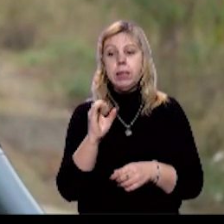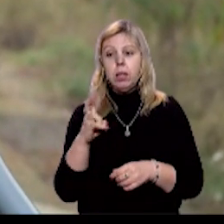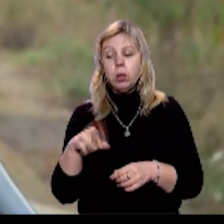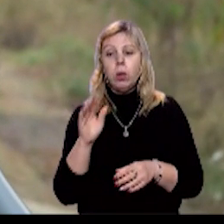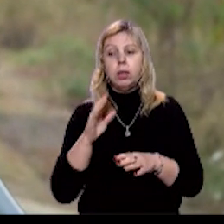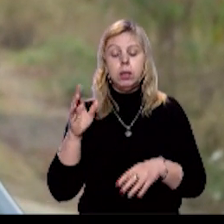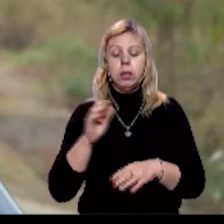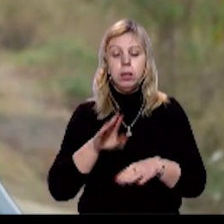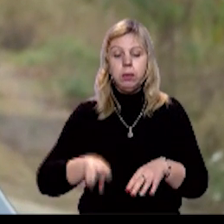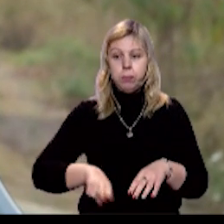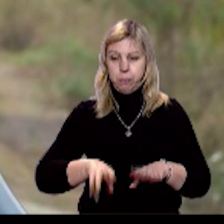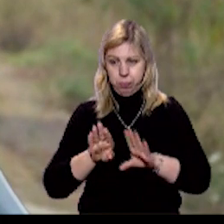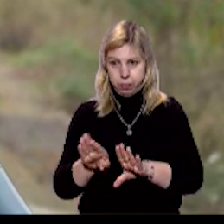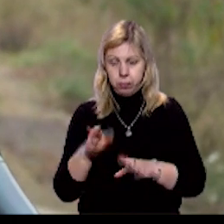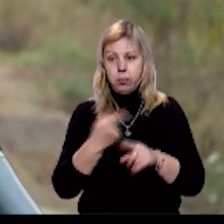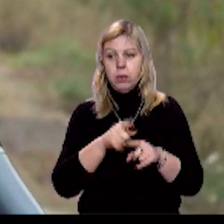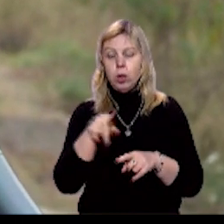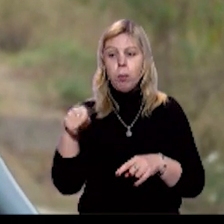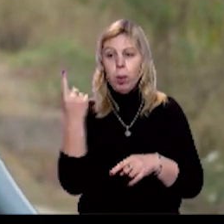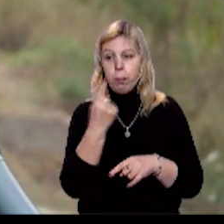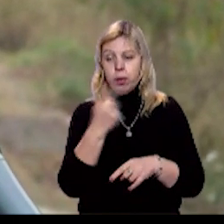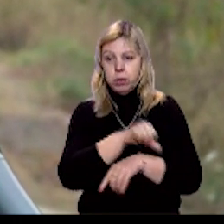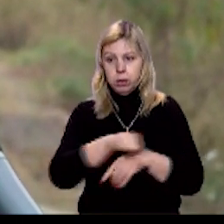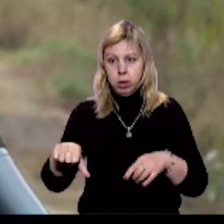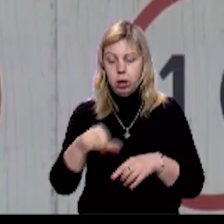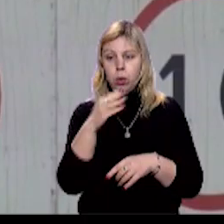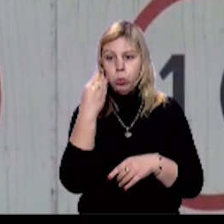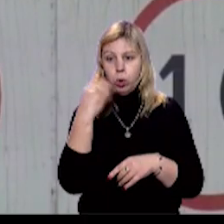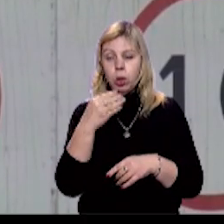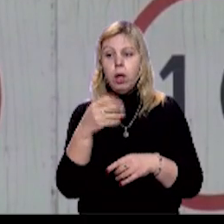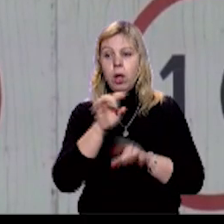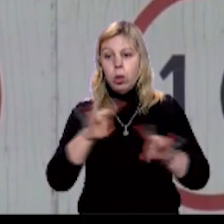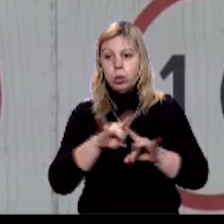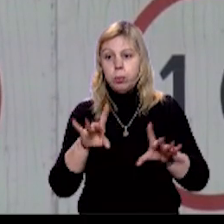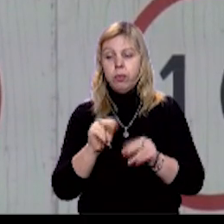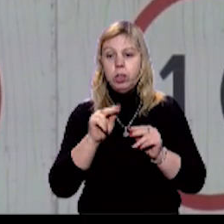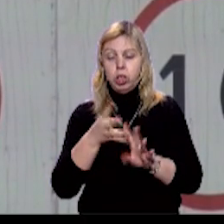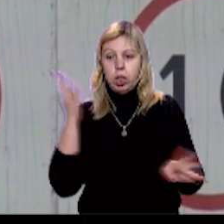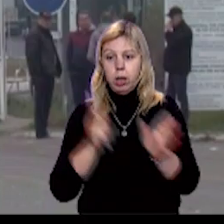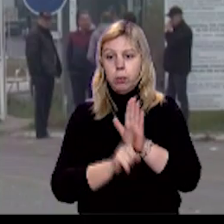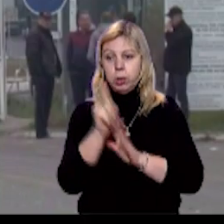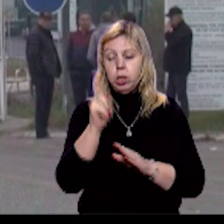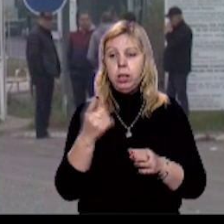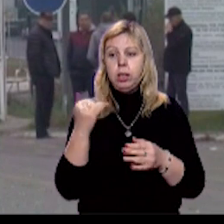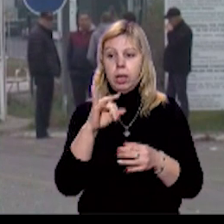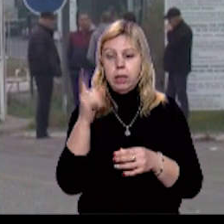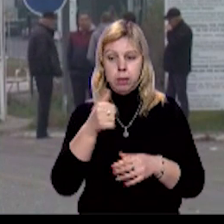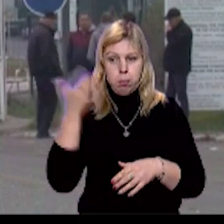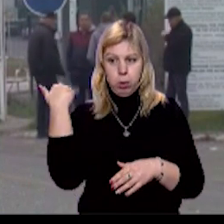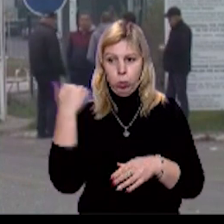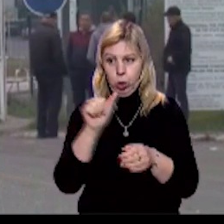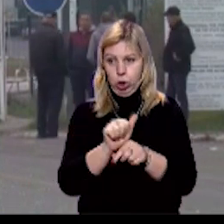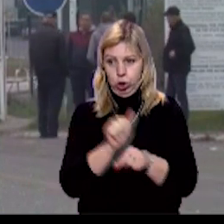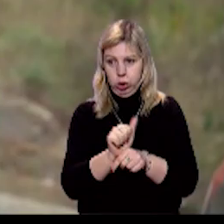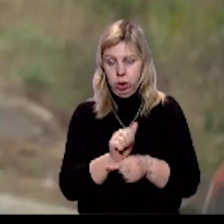заступник начальника відділу митного оформлення номер 1 митного поста Ужгород, розповів, черги почали утворюватися із минулого